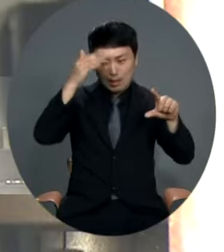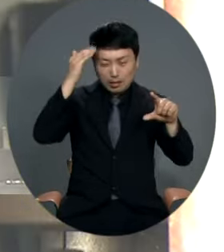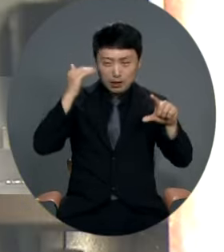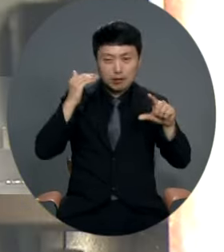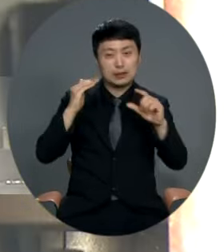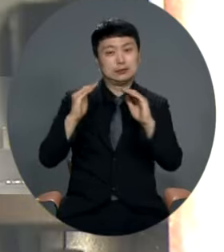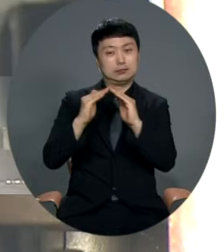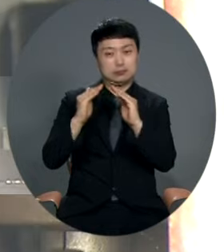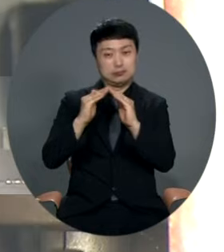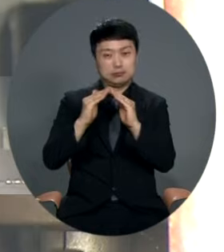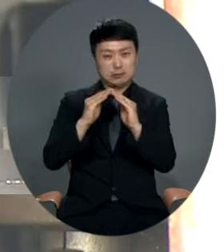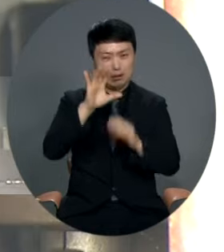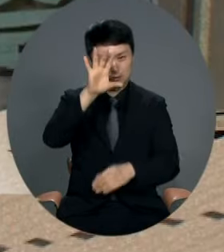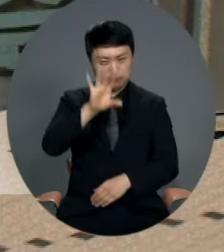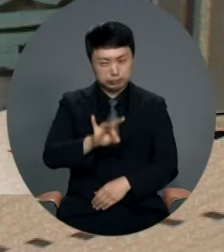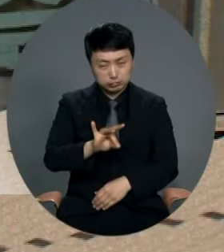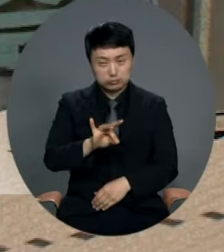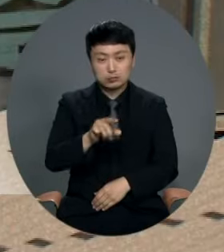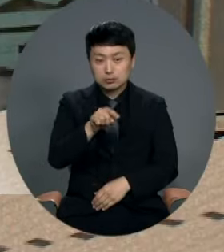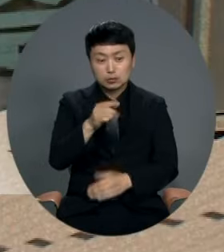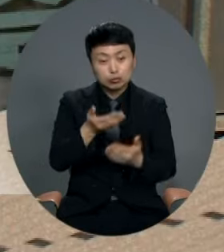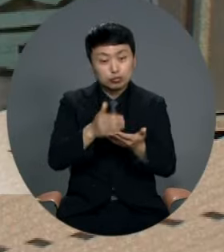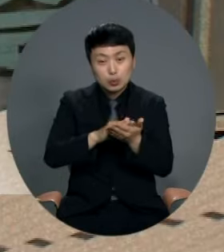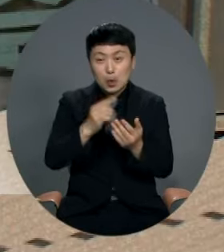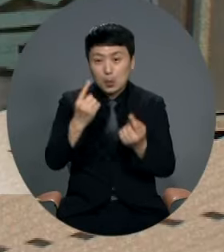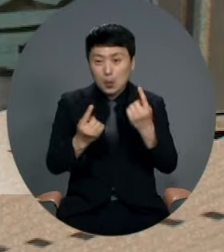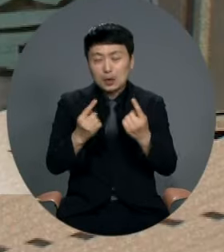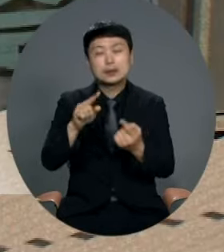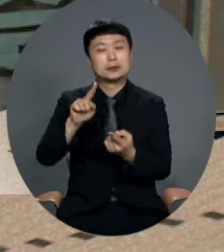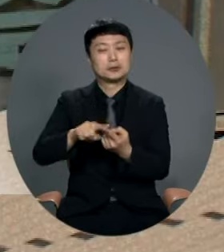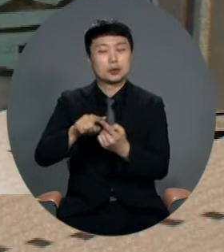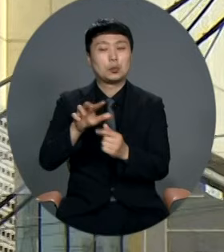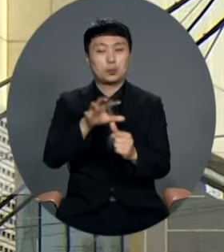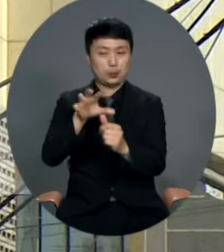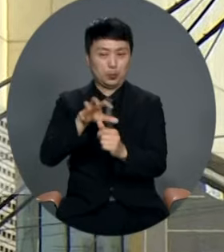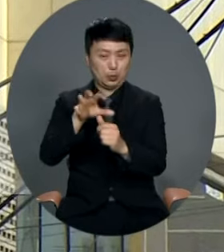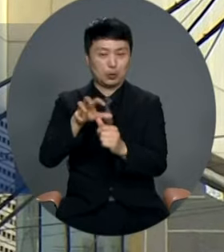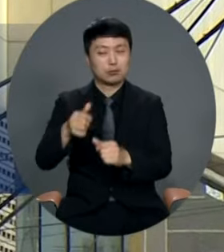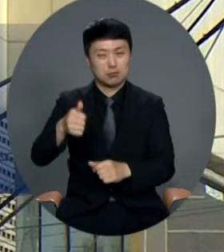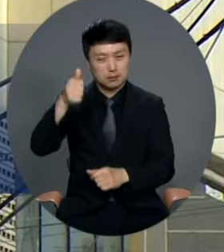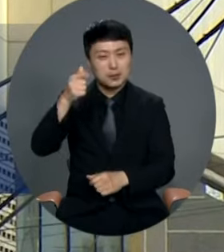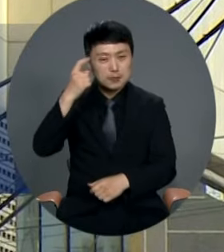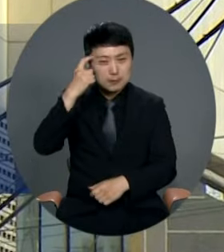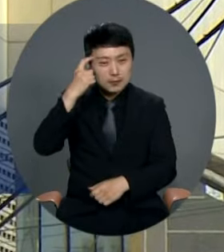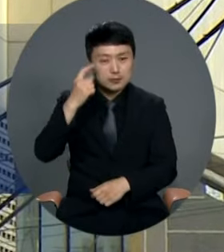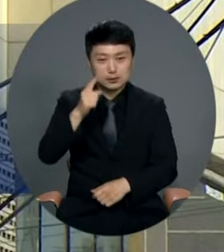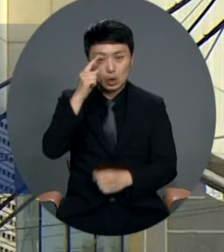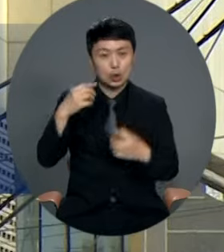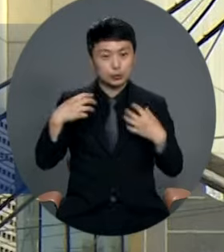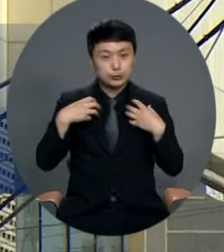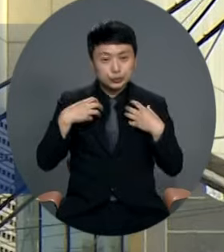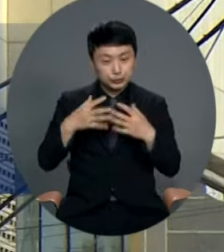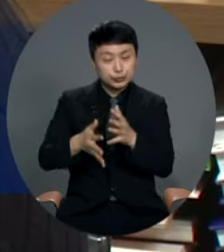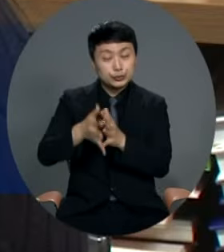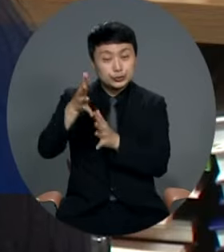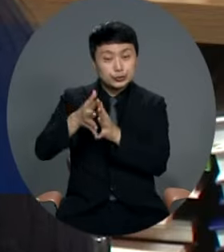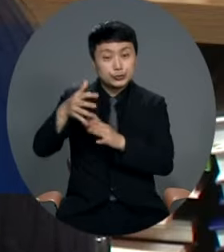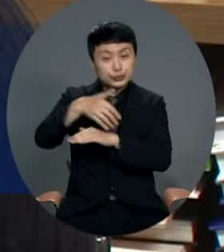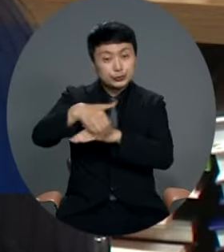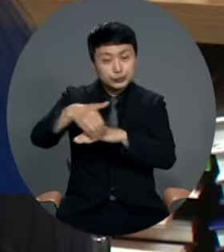이런 간판은 개선하기보다는 잘 보존하는 게 맞습니다. 정부나 시가 정한 가이드라인